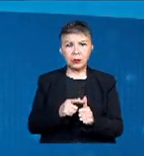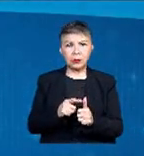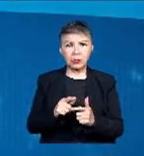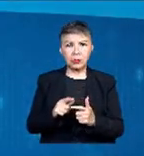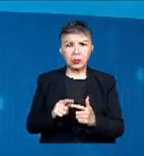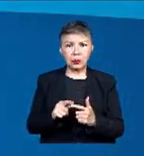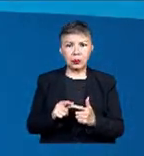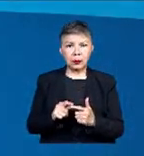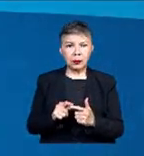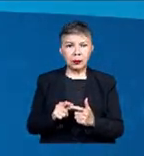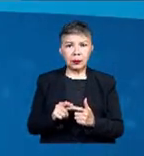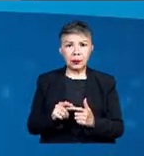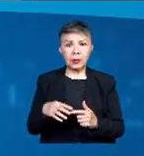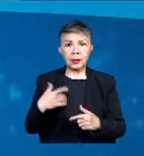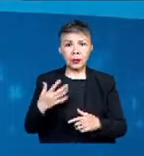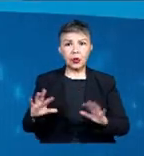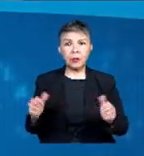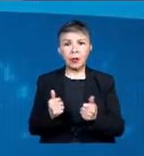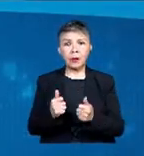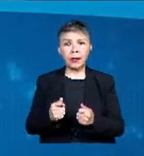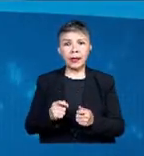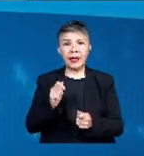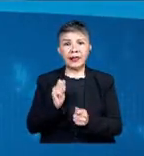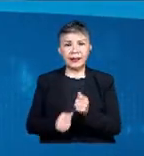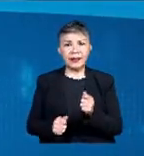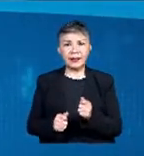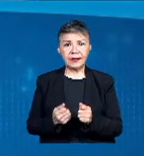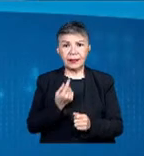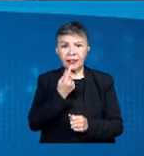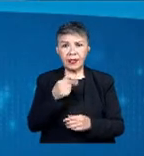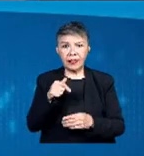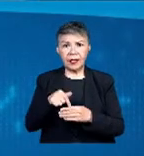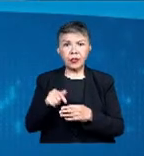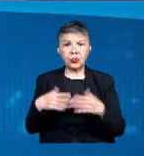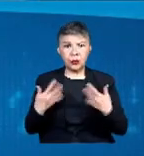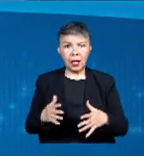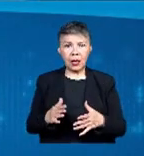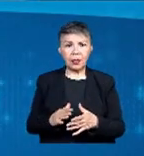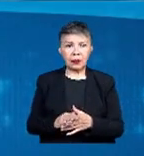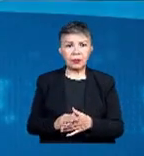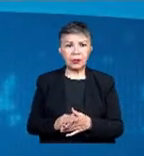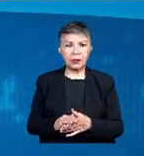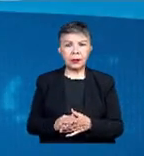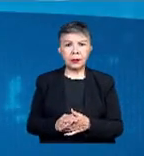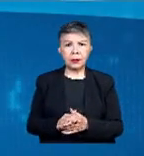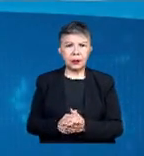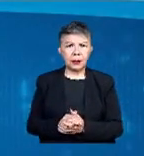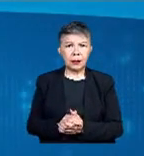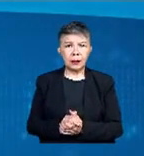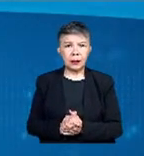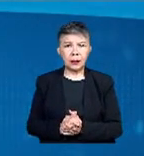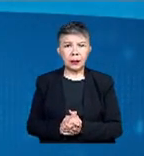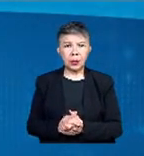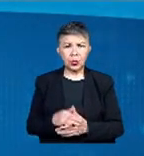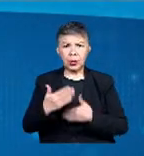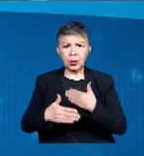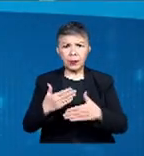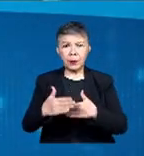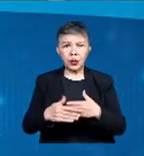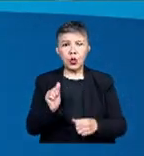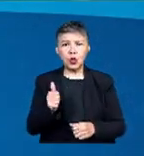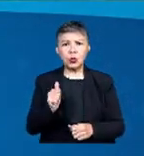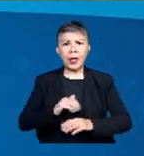juga kita telah melakukan tes event di beberapa venue-venue yang akan digunakan. Dan itu semua ditentapi dengan apa